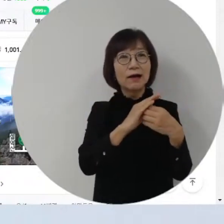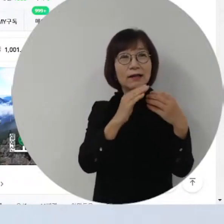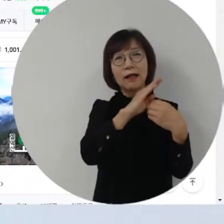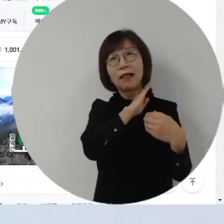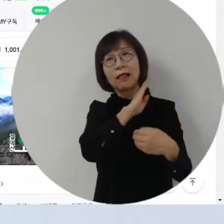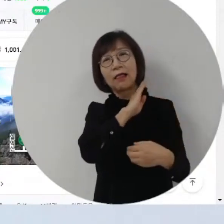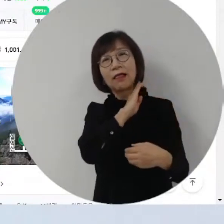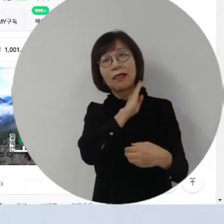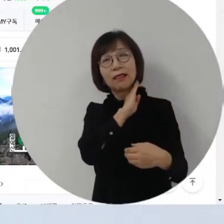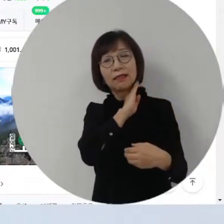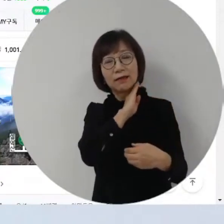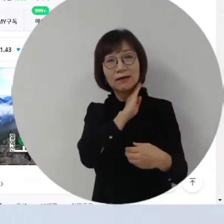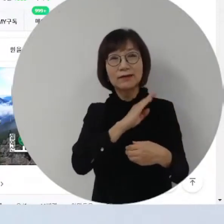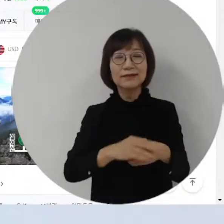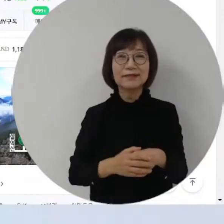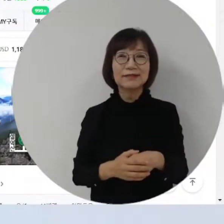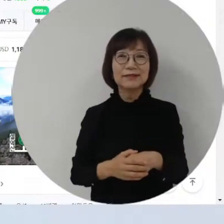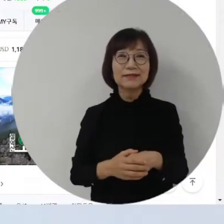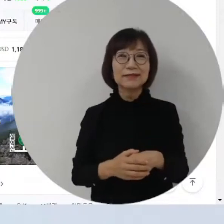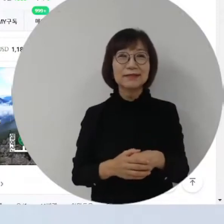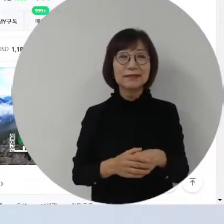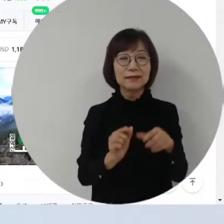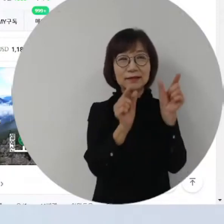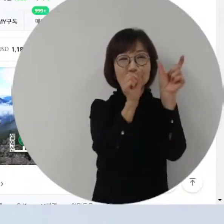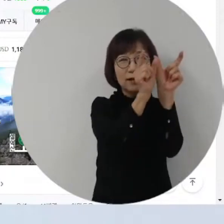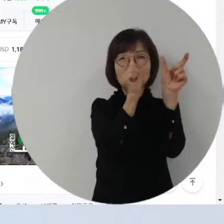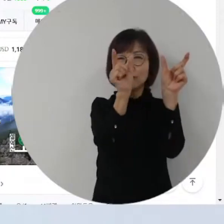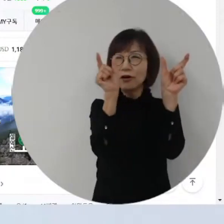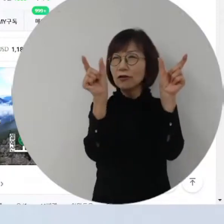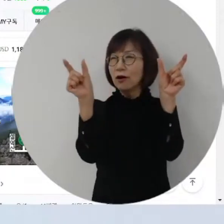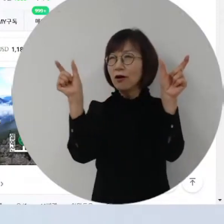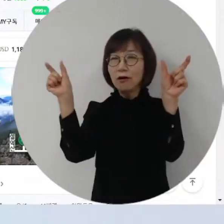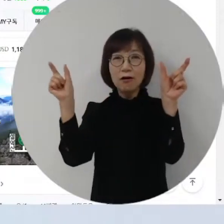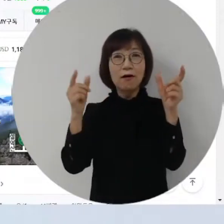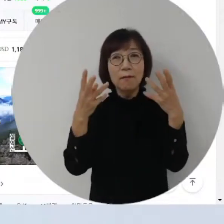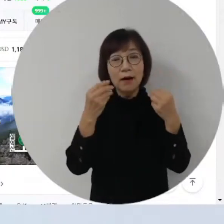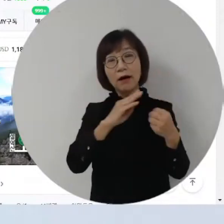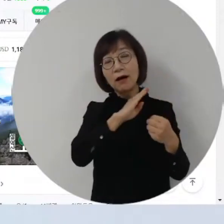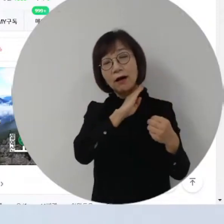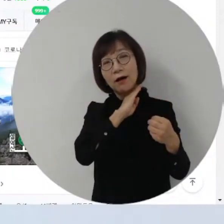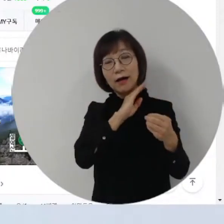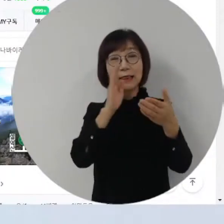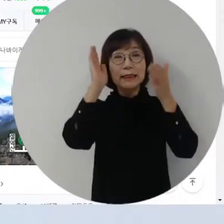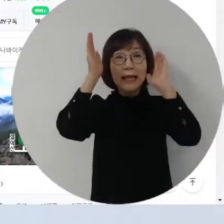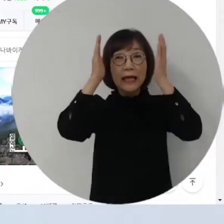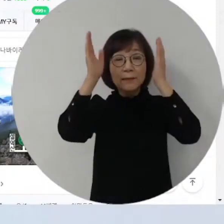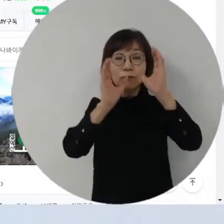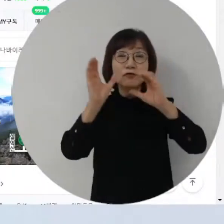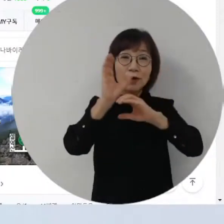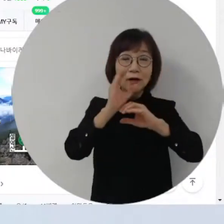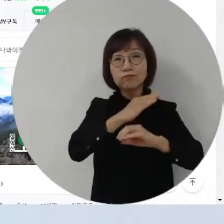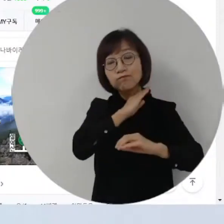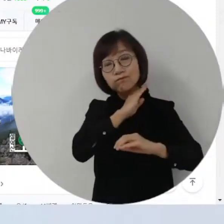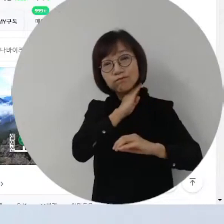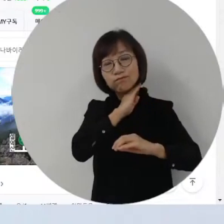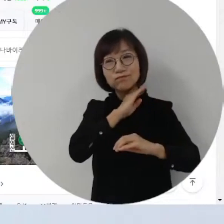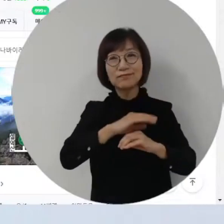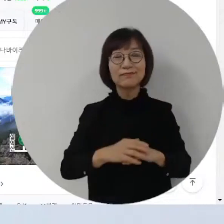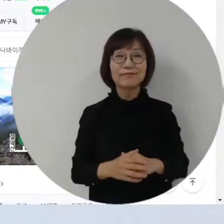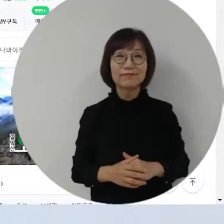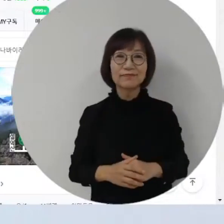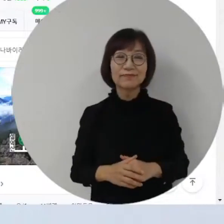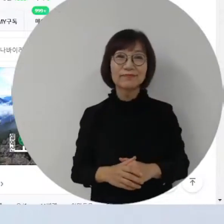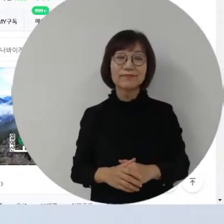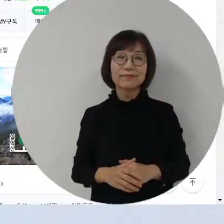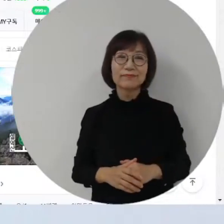그 대신에 여기 화살표 2개 버튼이 생겼습니다. 더 많은